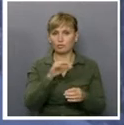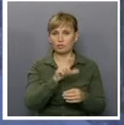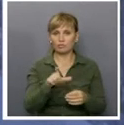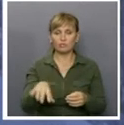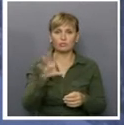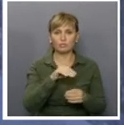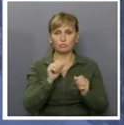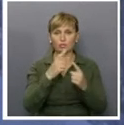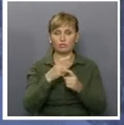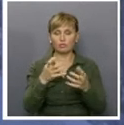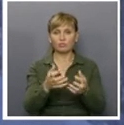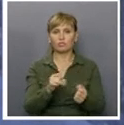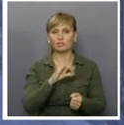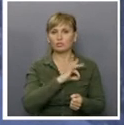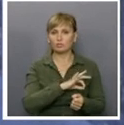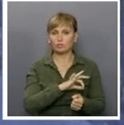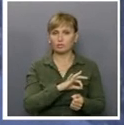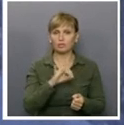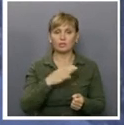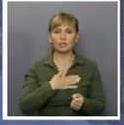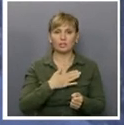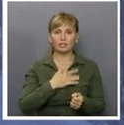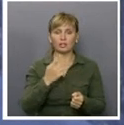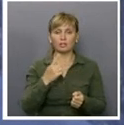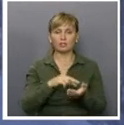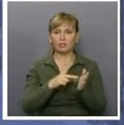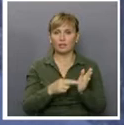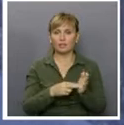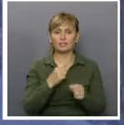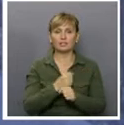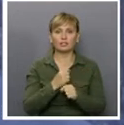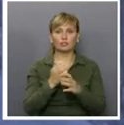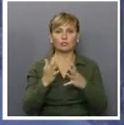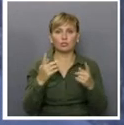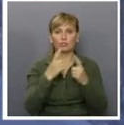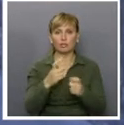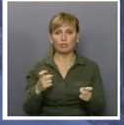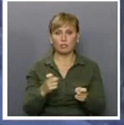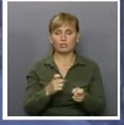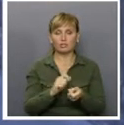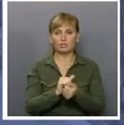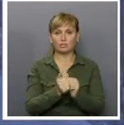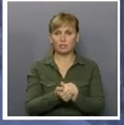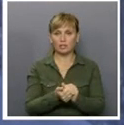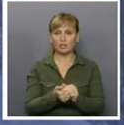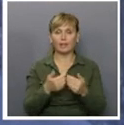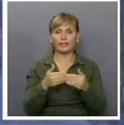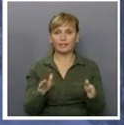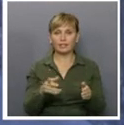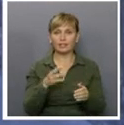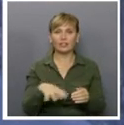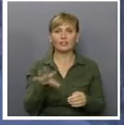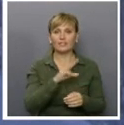могут информацию братья использовать и наш одна из задач сделать больше информации транспортной открытый для